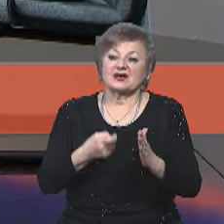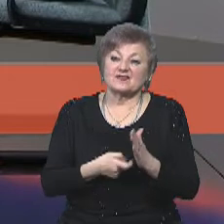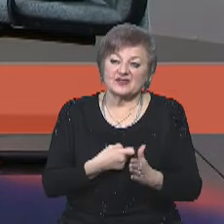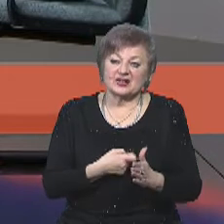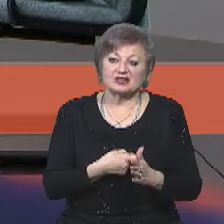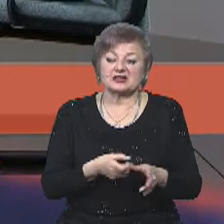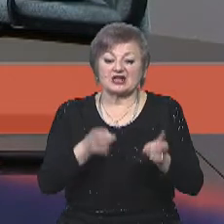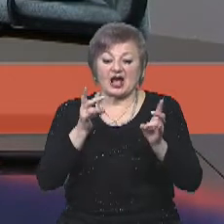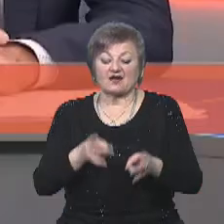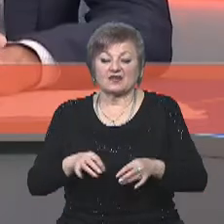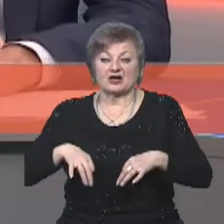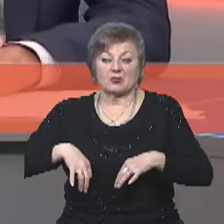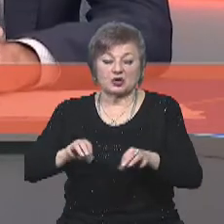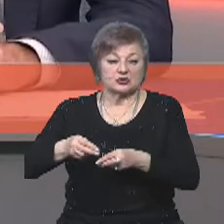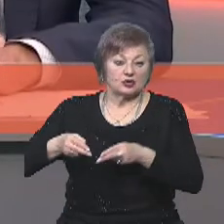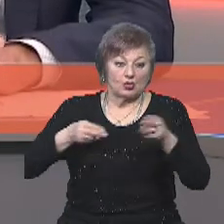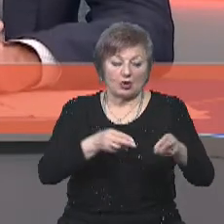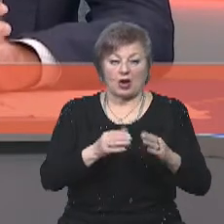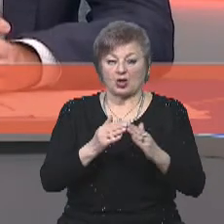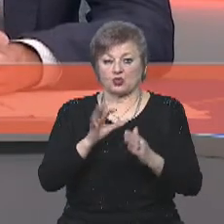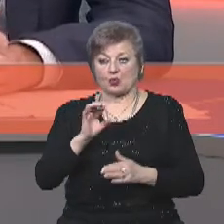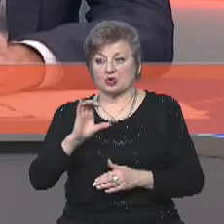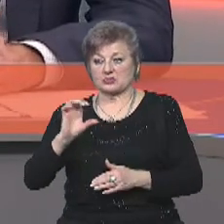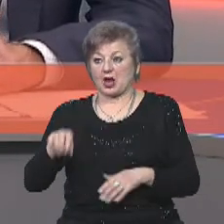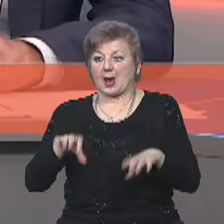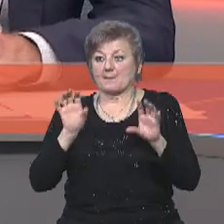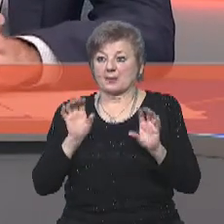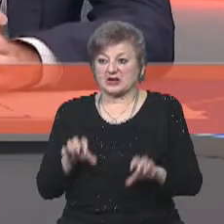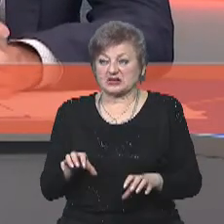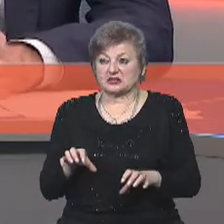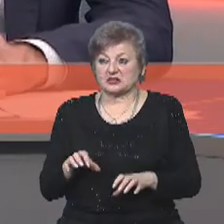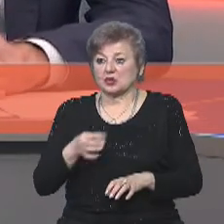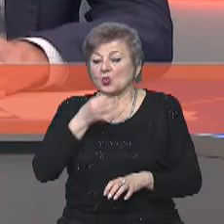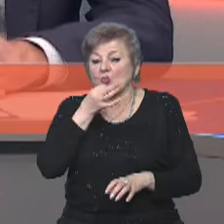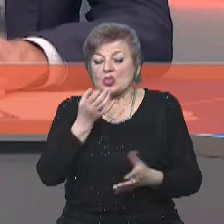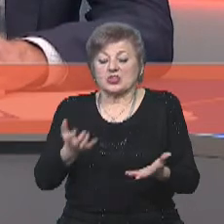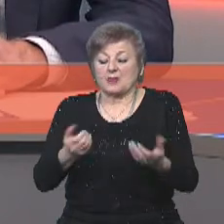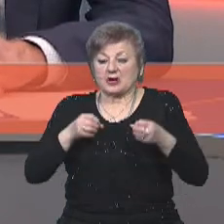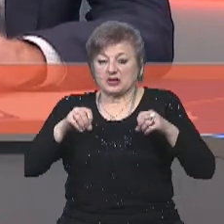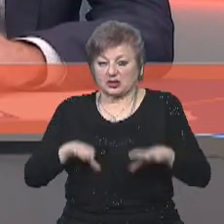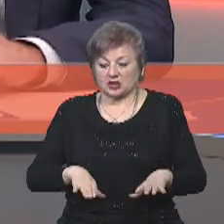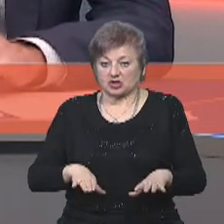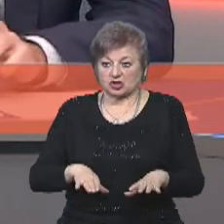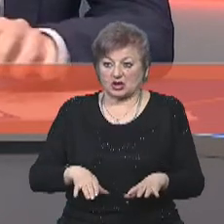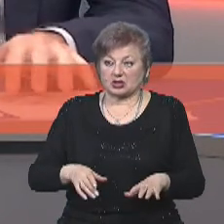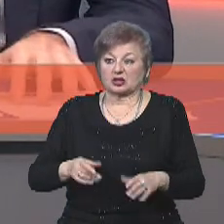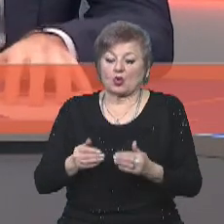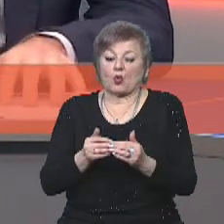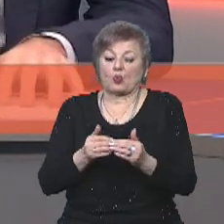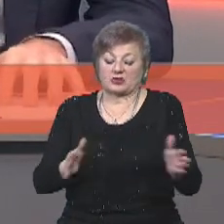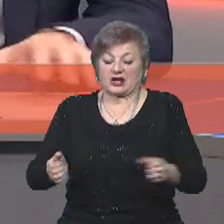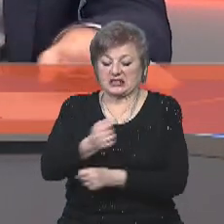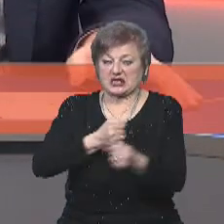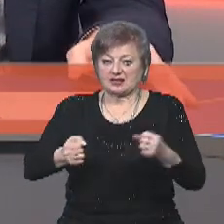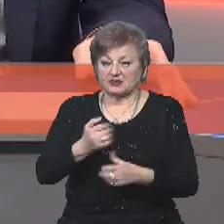едет и аварийка, оказывается, дом ОСББ, а председатель просто-напросто еще не принял решение об открытии